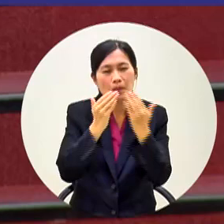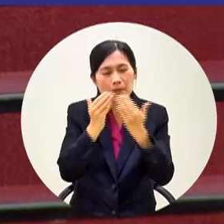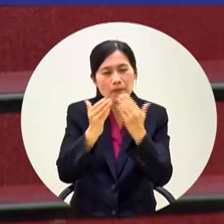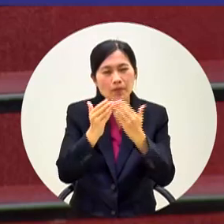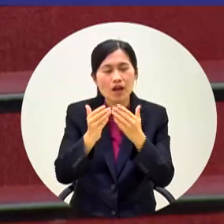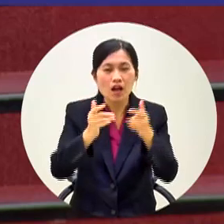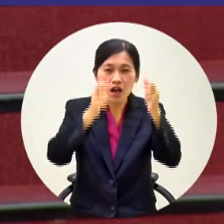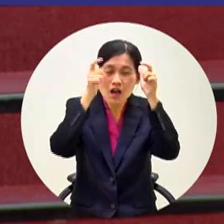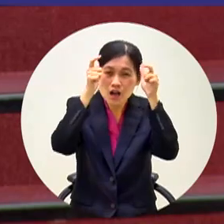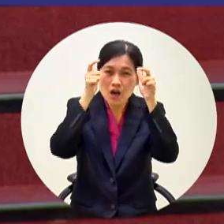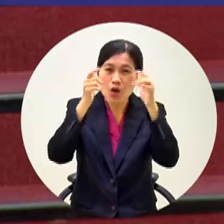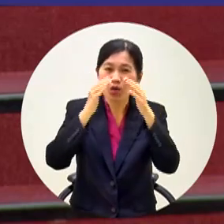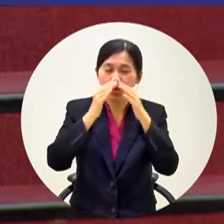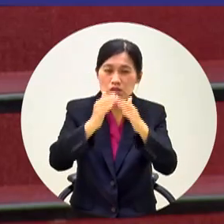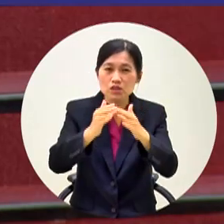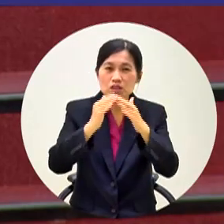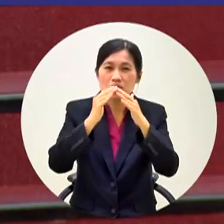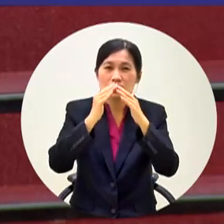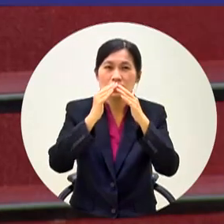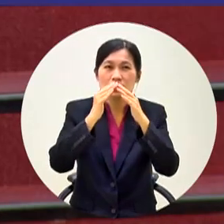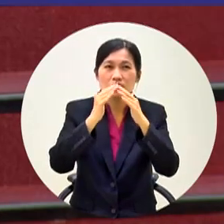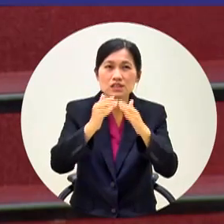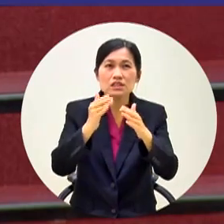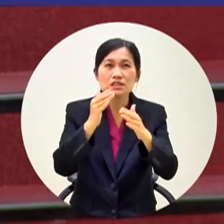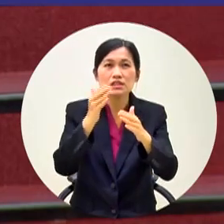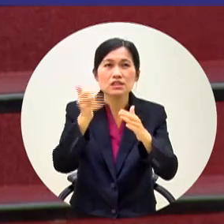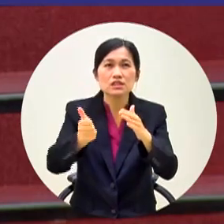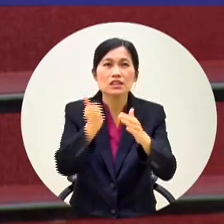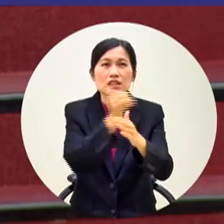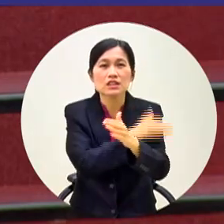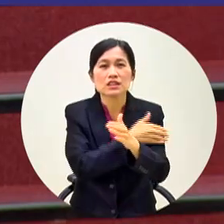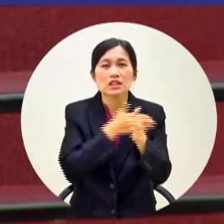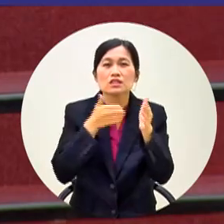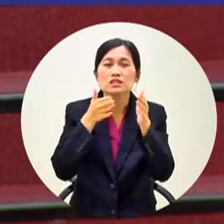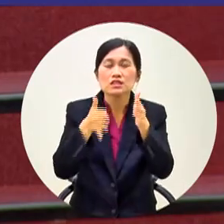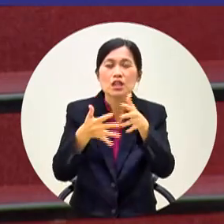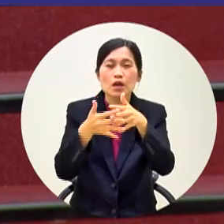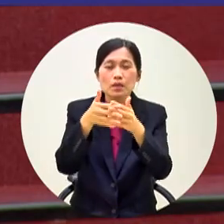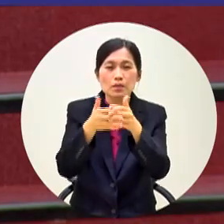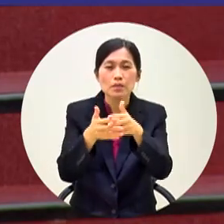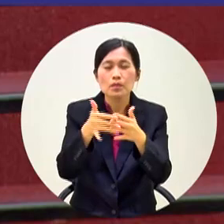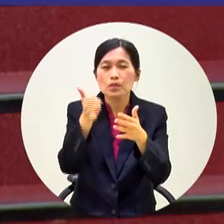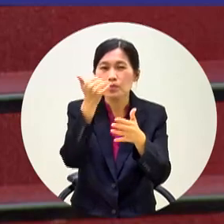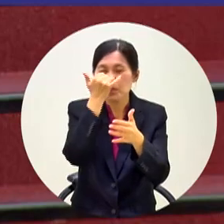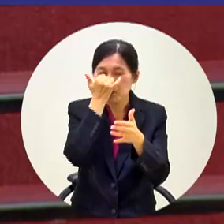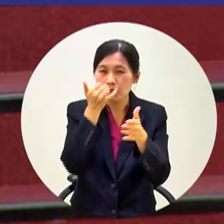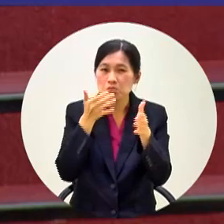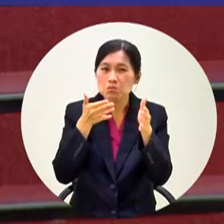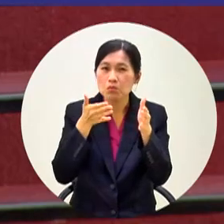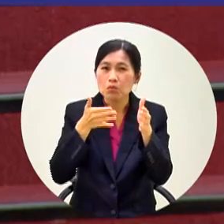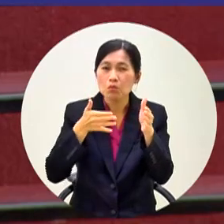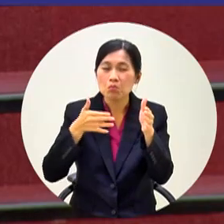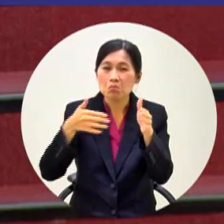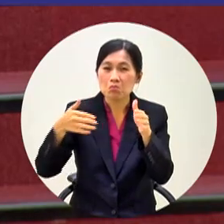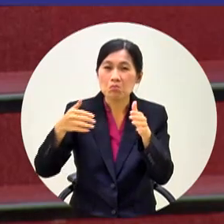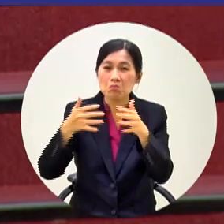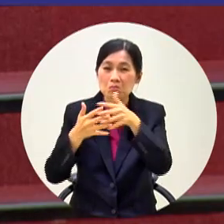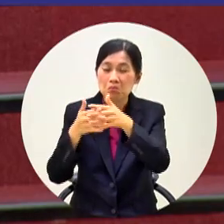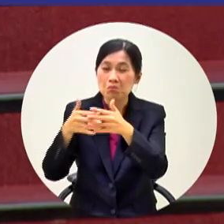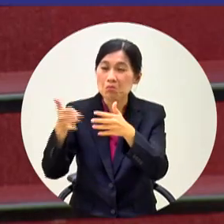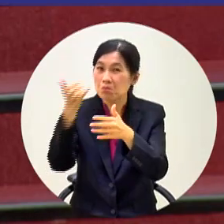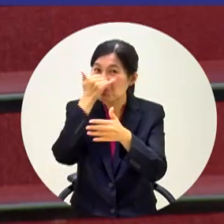市市长陈其迈对于这个莱猪进到高雄市的态度是什么。也许我